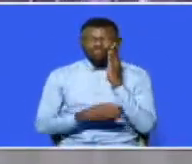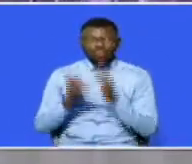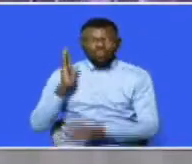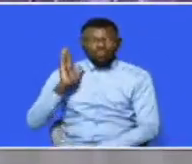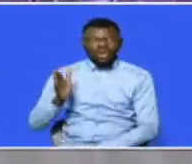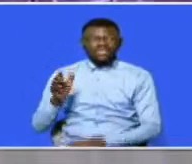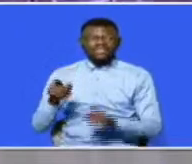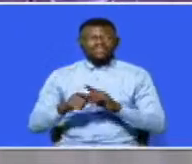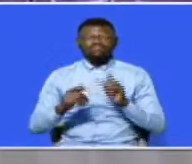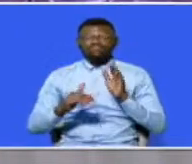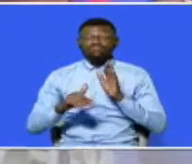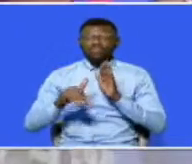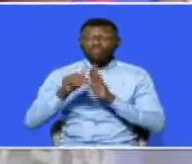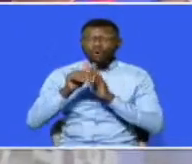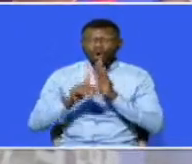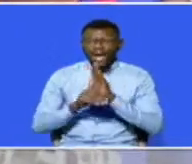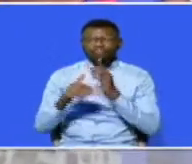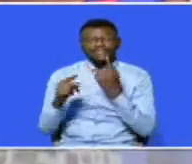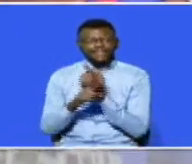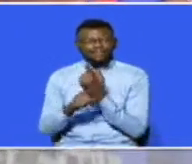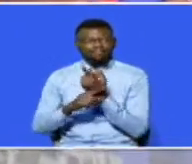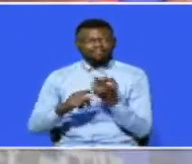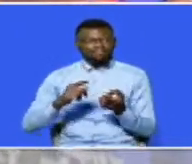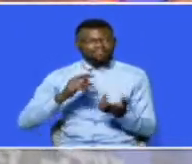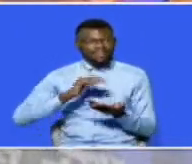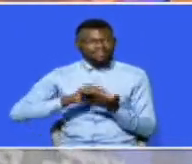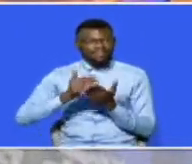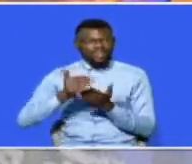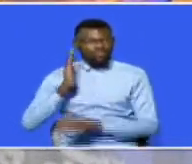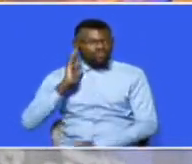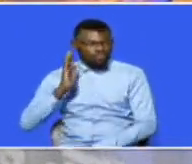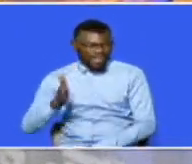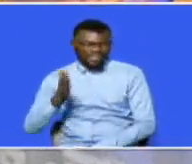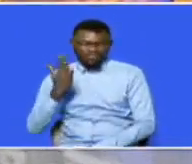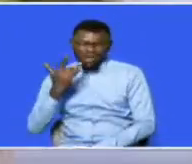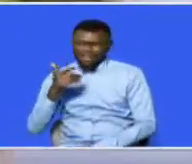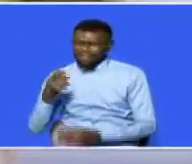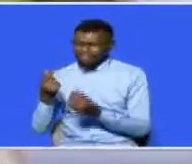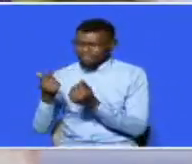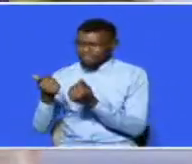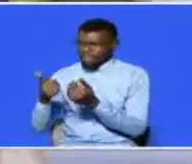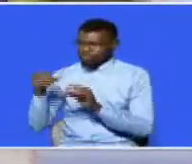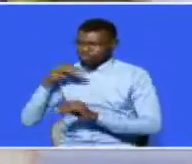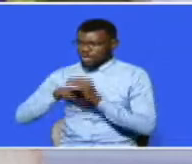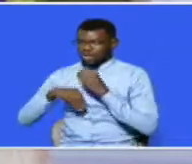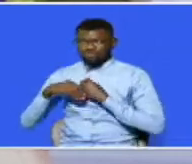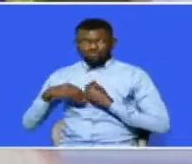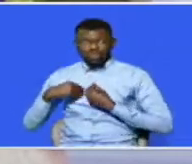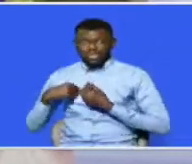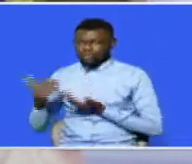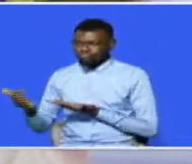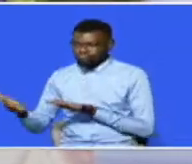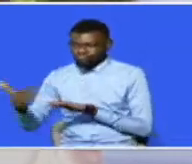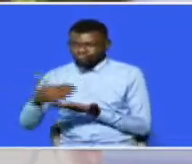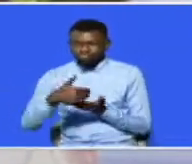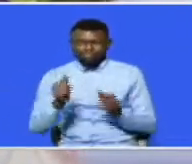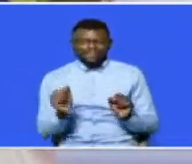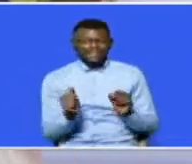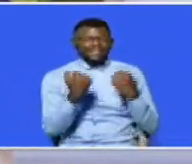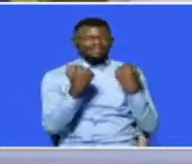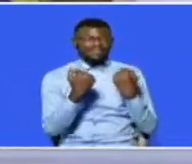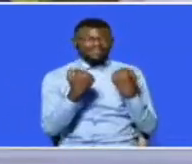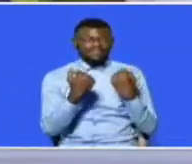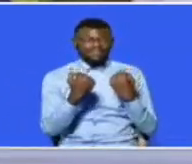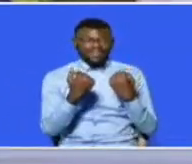various welfare programs will be achieved through savings from the fight against graft. Kikapu ya baba iko